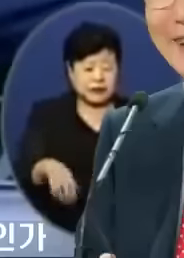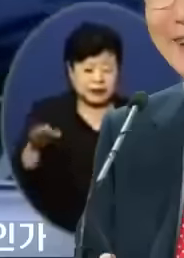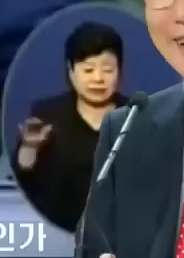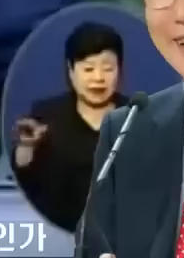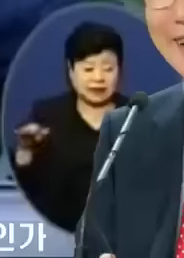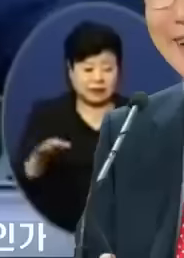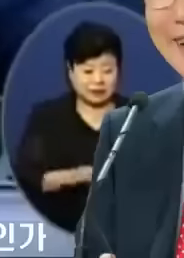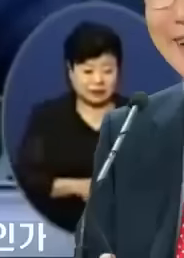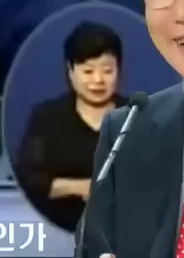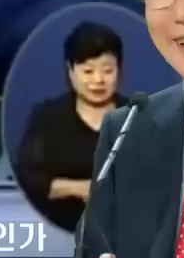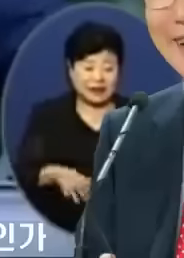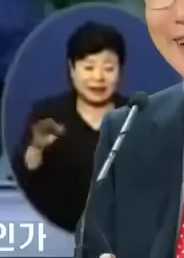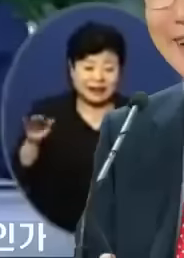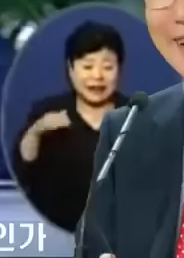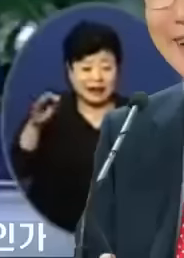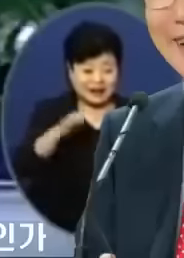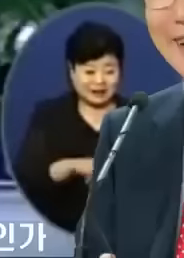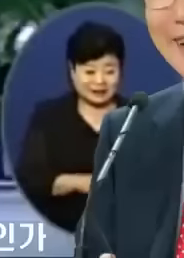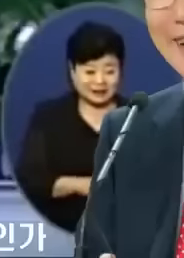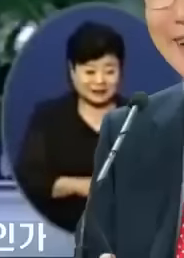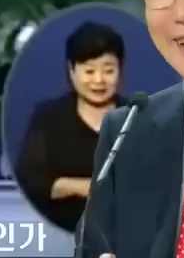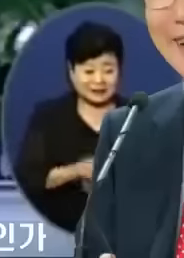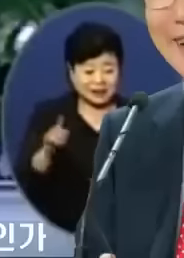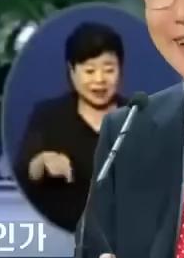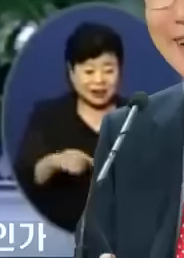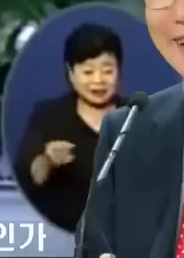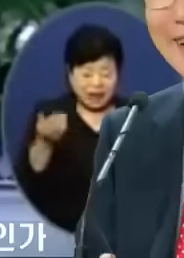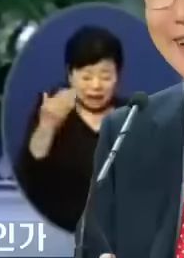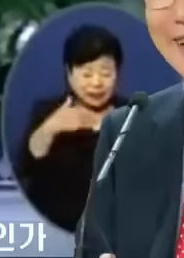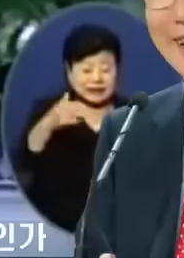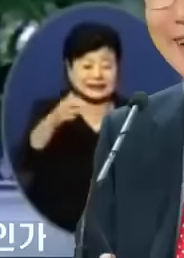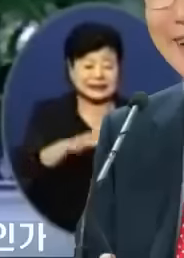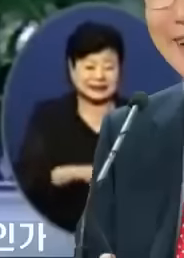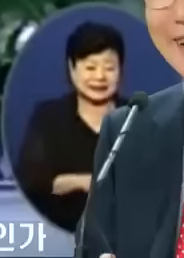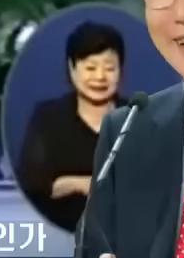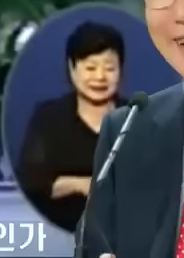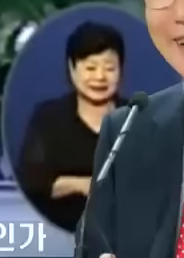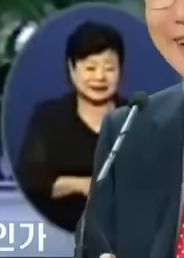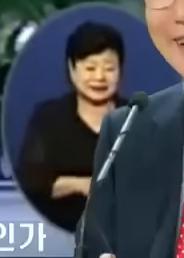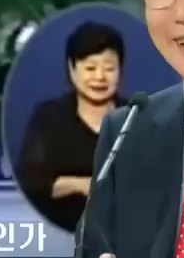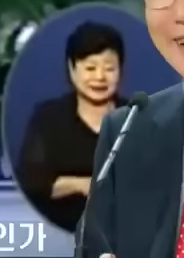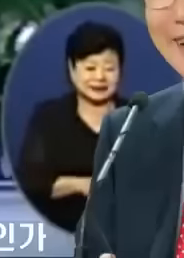날개가 촥 펴져서 나르는 것입니다. 근데 하루는 제가 학교 간다고